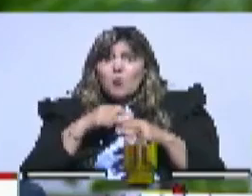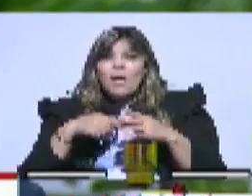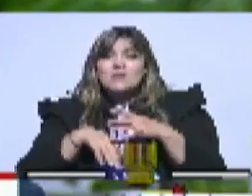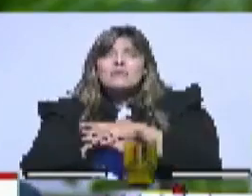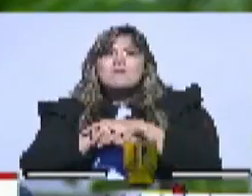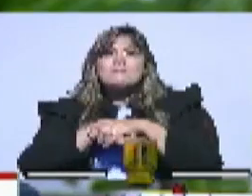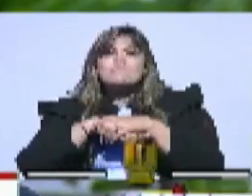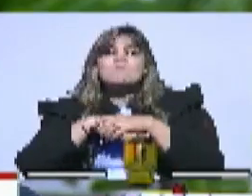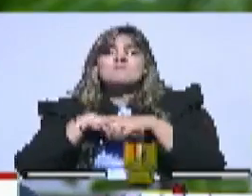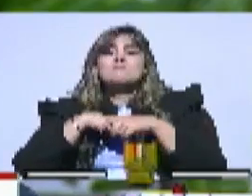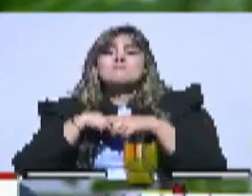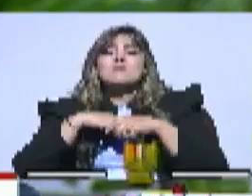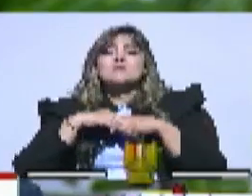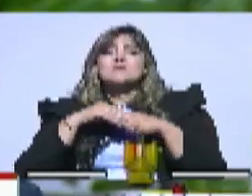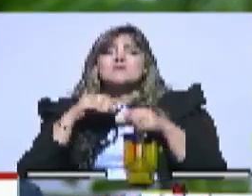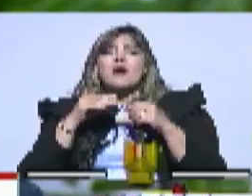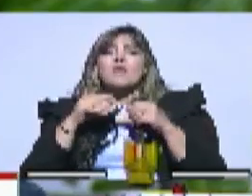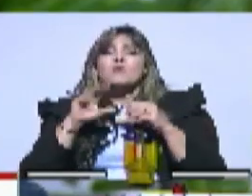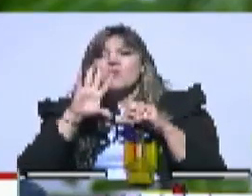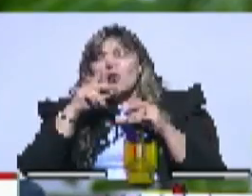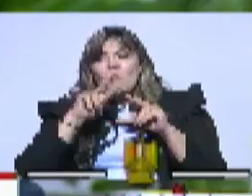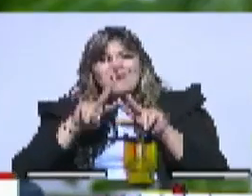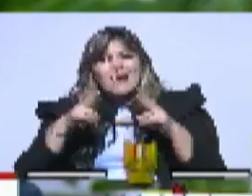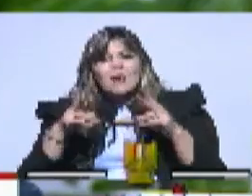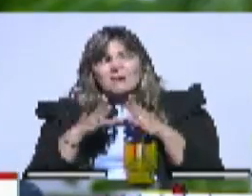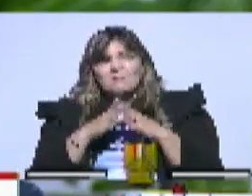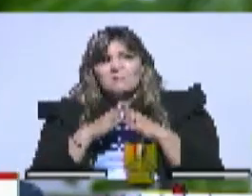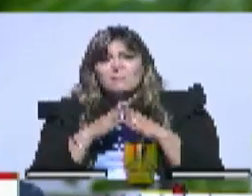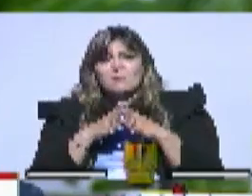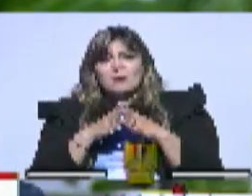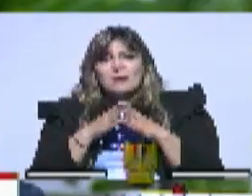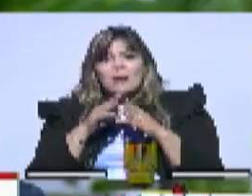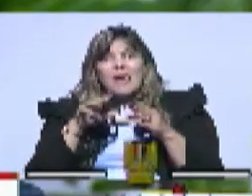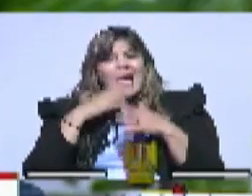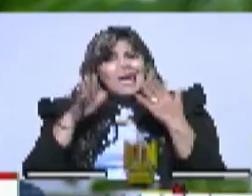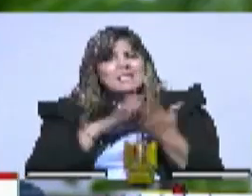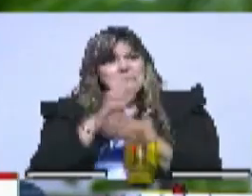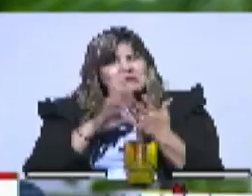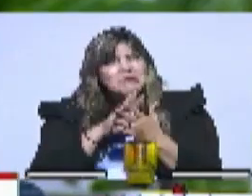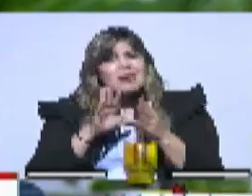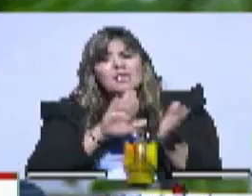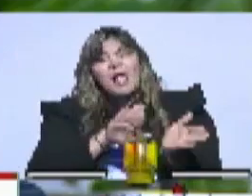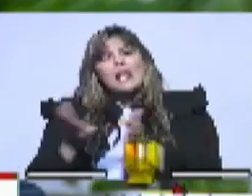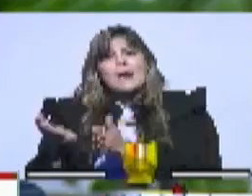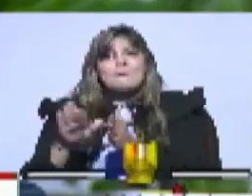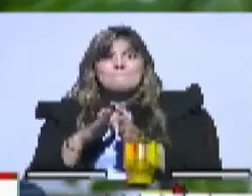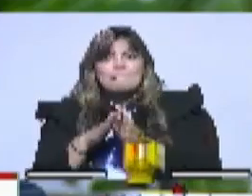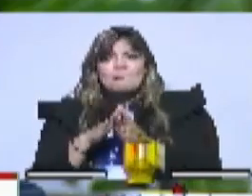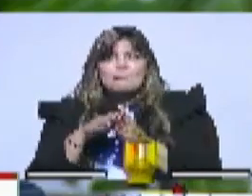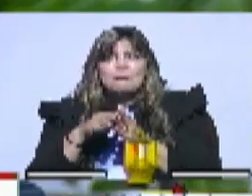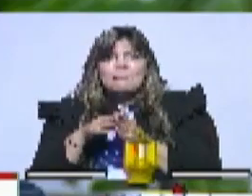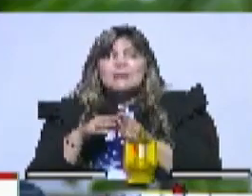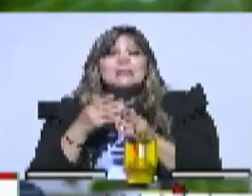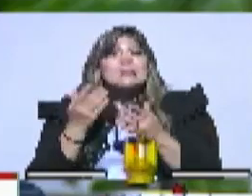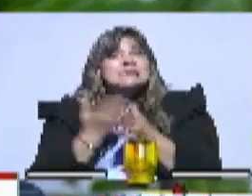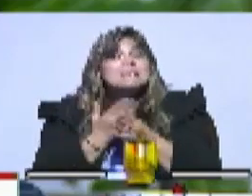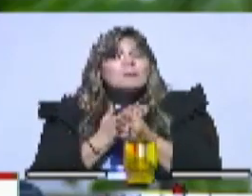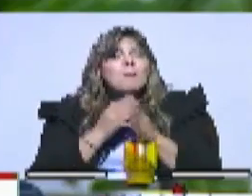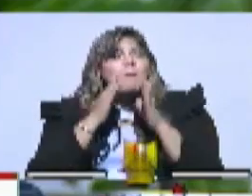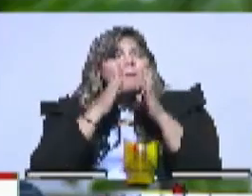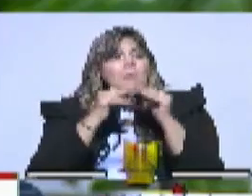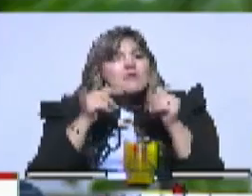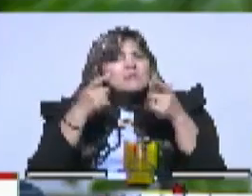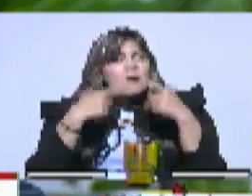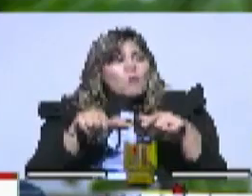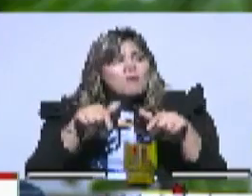أعداء الرئيس إنه في خلافات، تنحى الخلافات جانبا ويبقى الوطن، والوطن لا يفرق